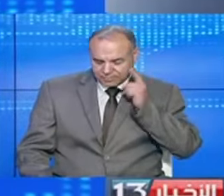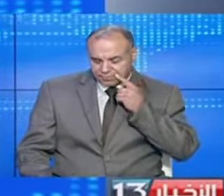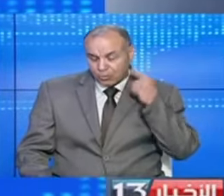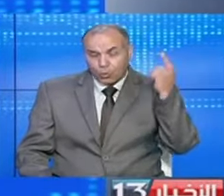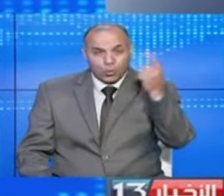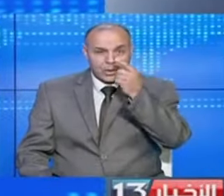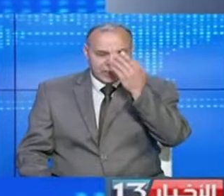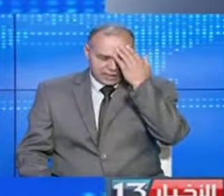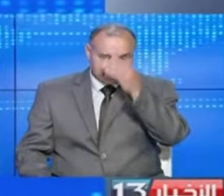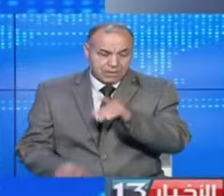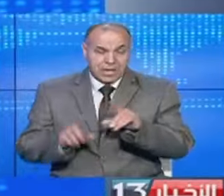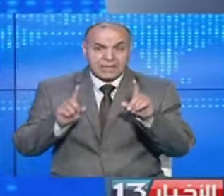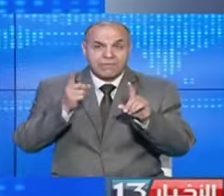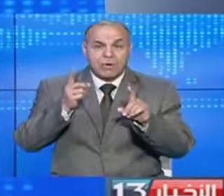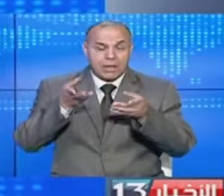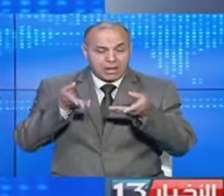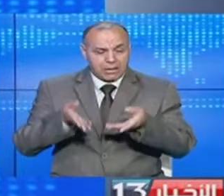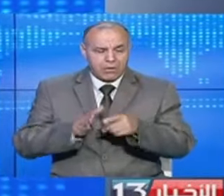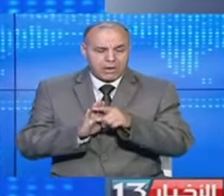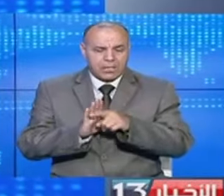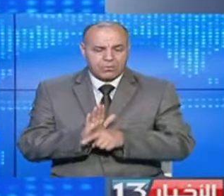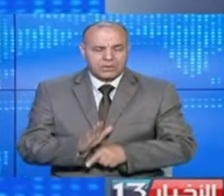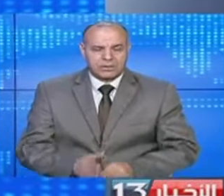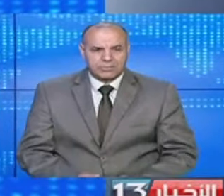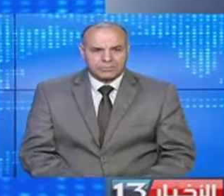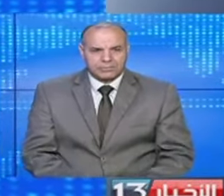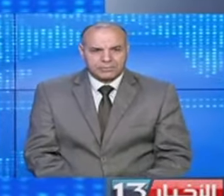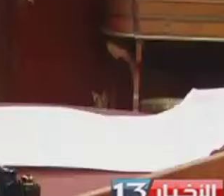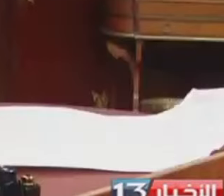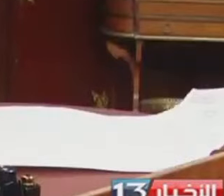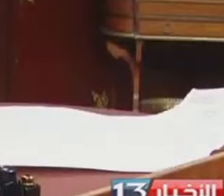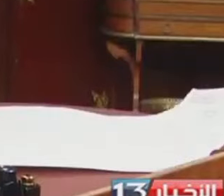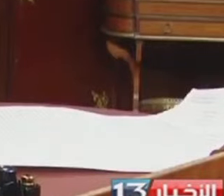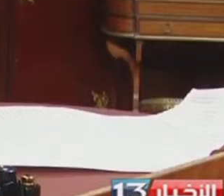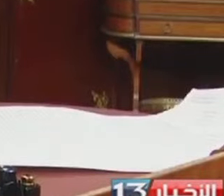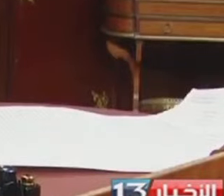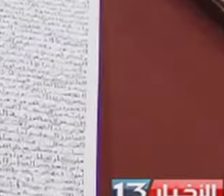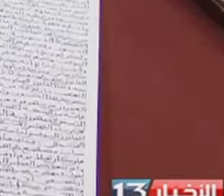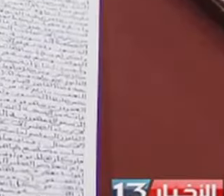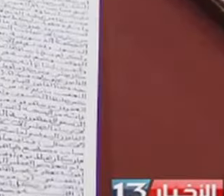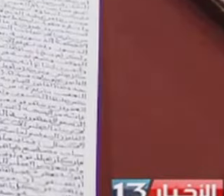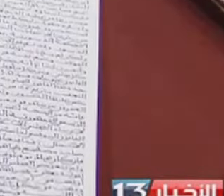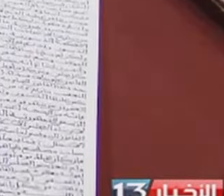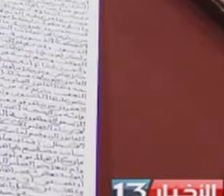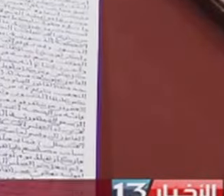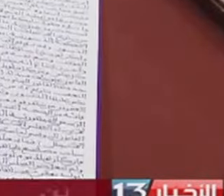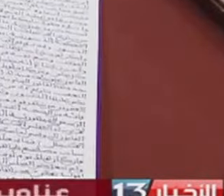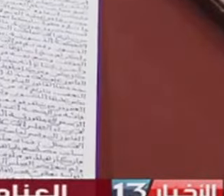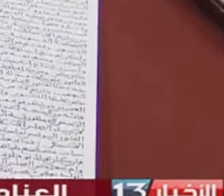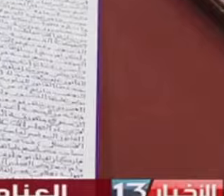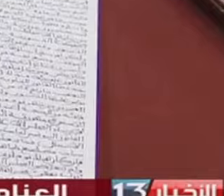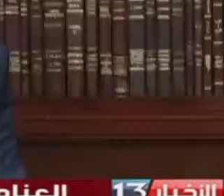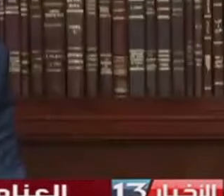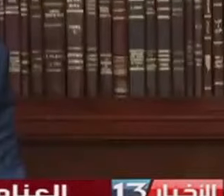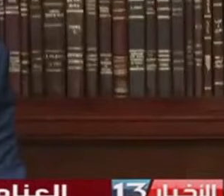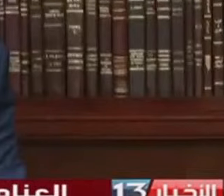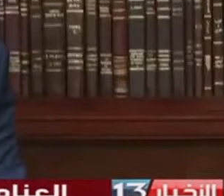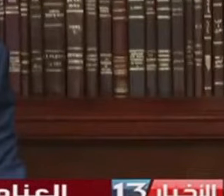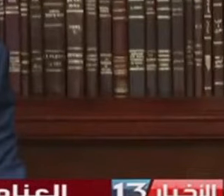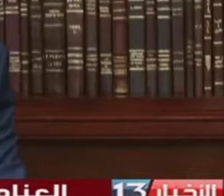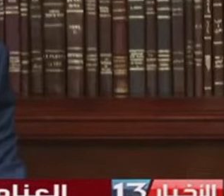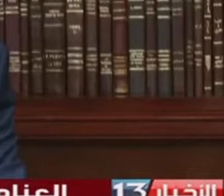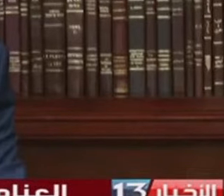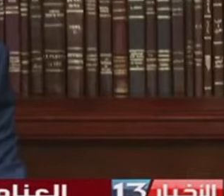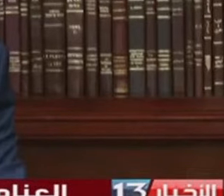نشرة الظهر من القناة الوطنية الأولى، والبداية بالعناوين. رئيس الجمهورية يعيد القانون المتعلق بتنقيح القانون